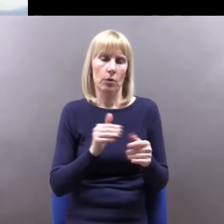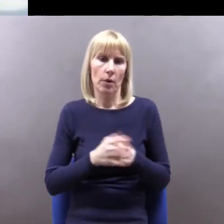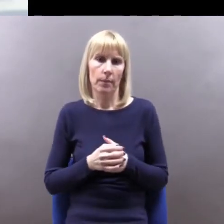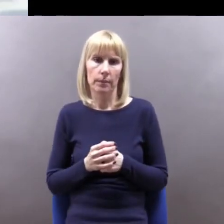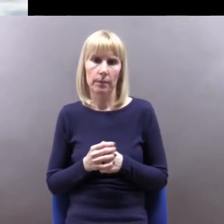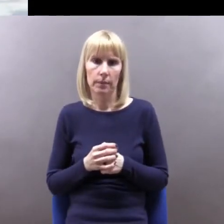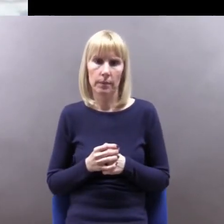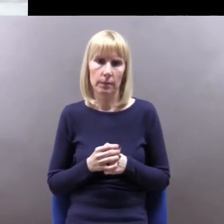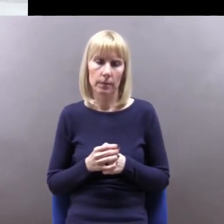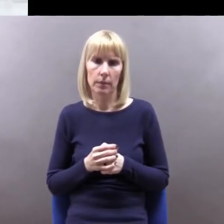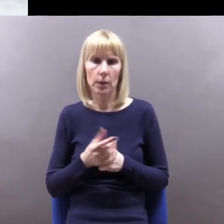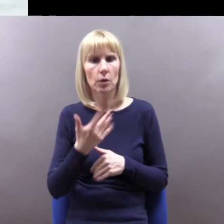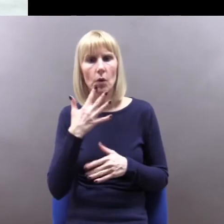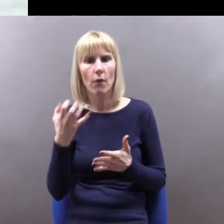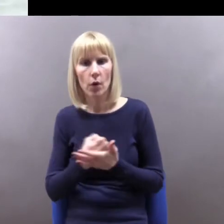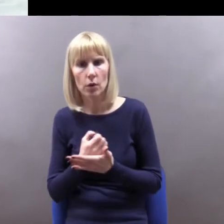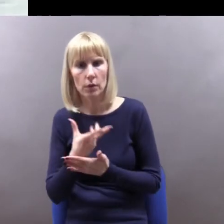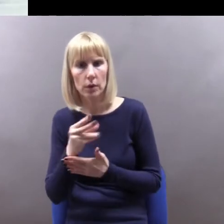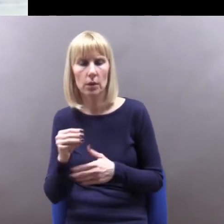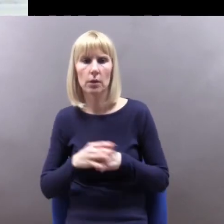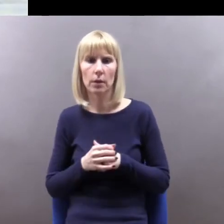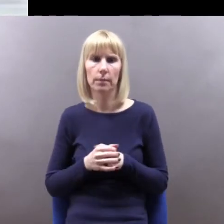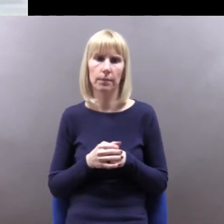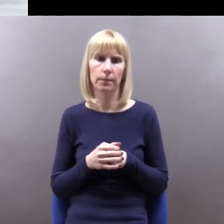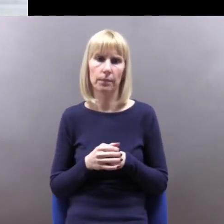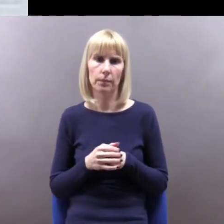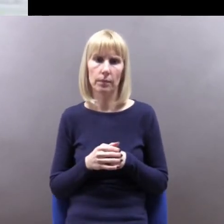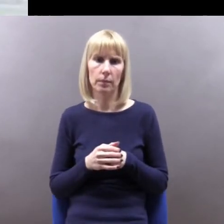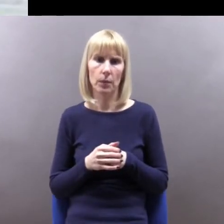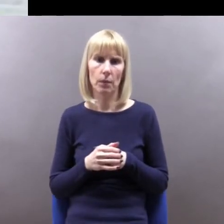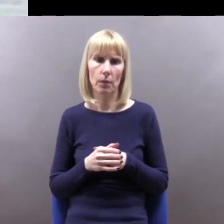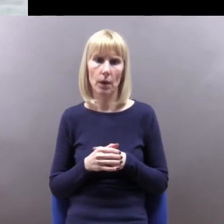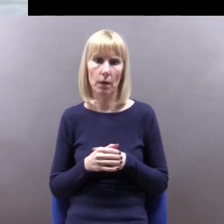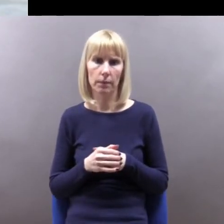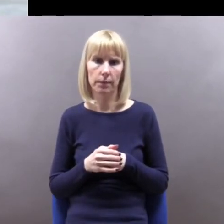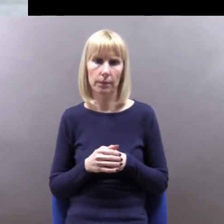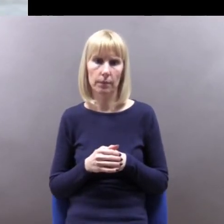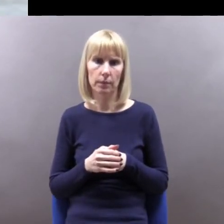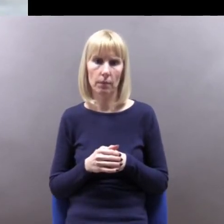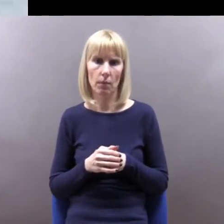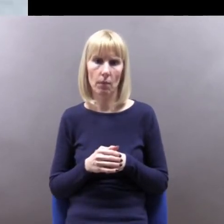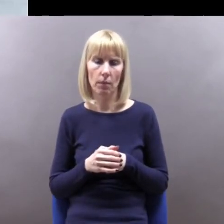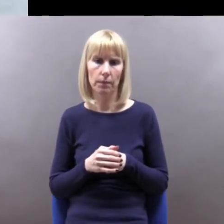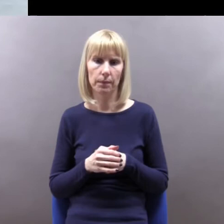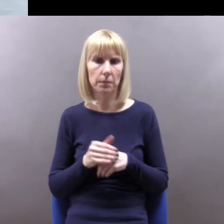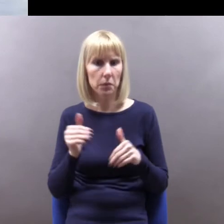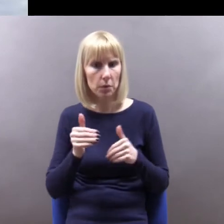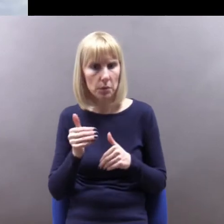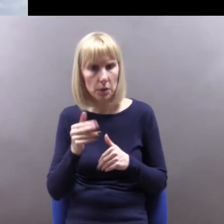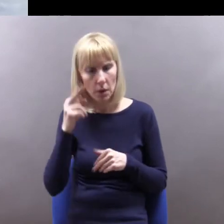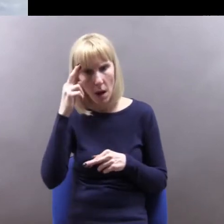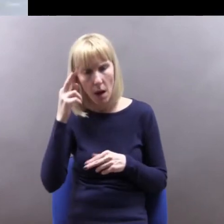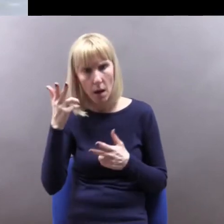są wykorzystywane, czy nie? No to już tutaj padło wiele zdań na ten temat. Natomiast możemy mieć nadzieję, że